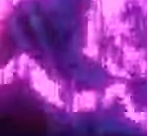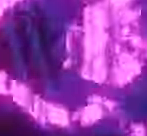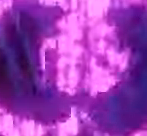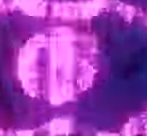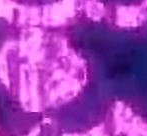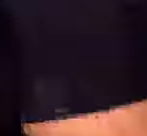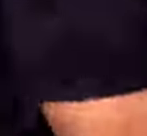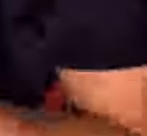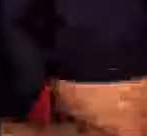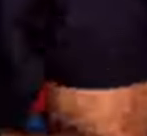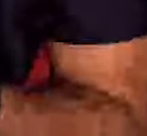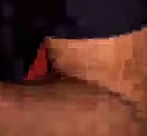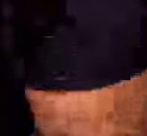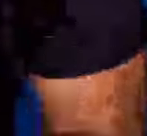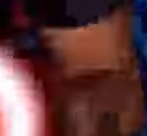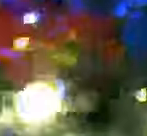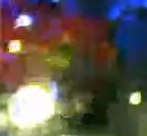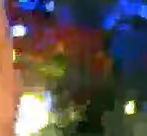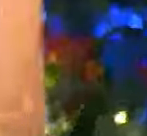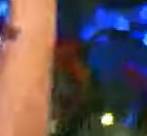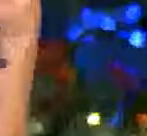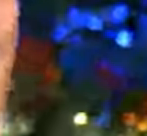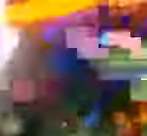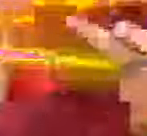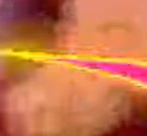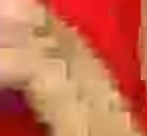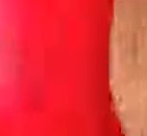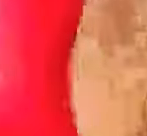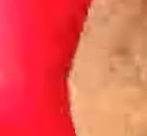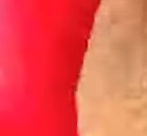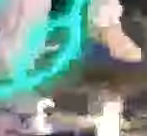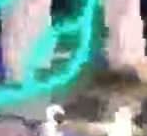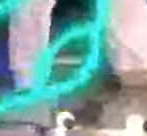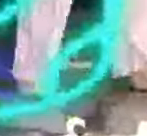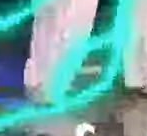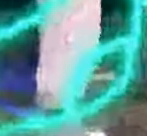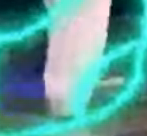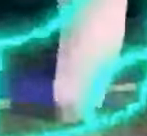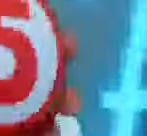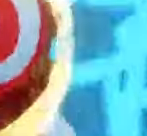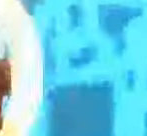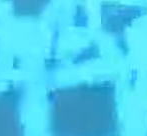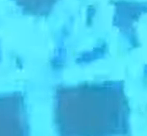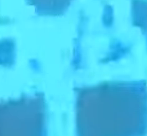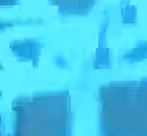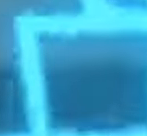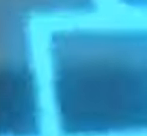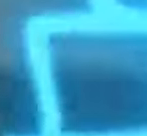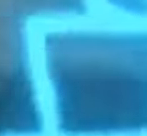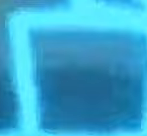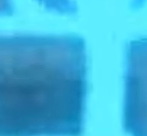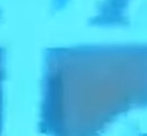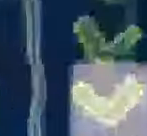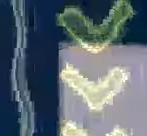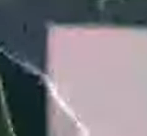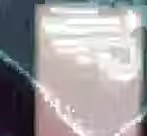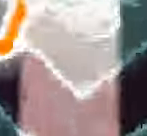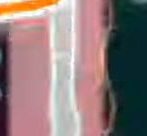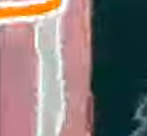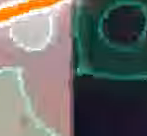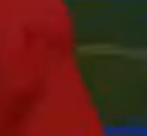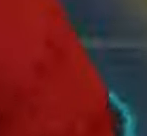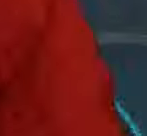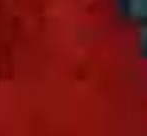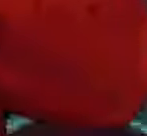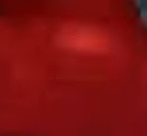lalong feel na feel. Feel na feel ang Paskong kapatid. Feel na